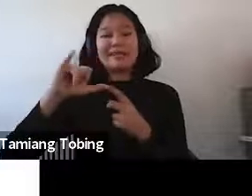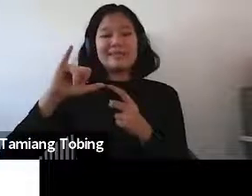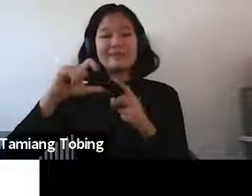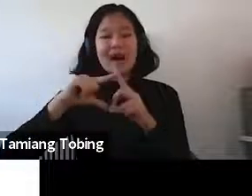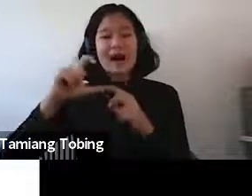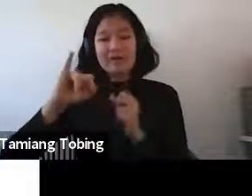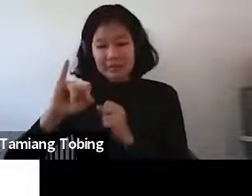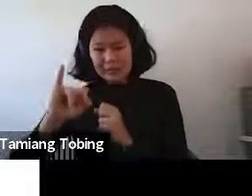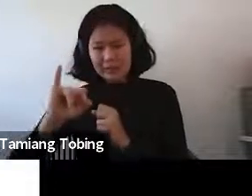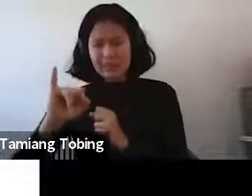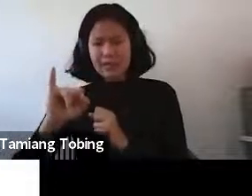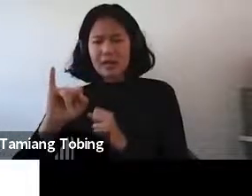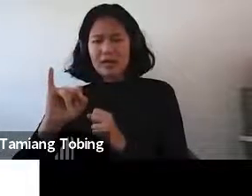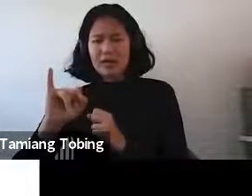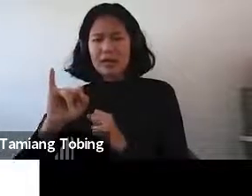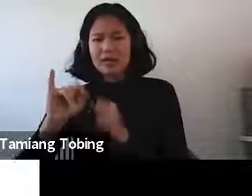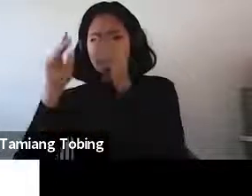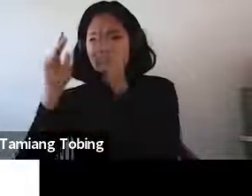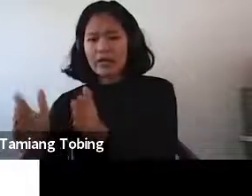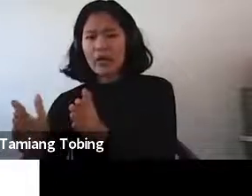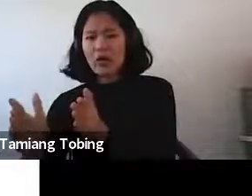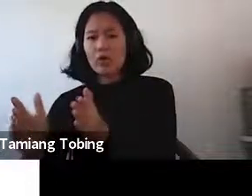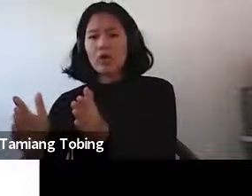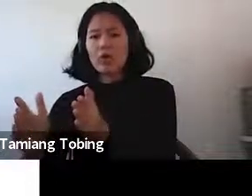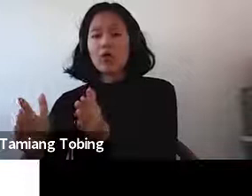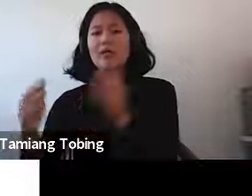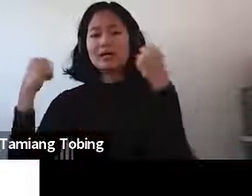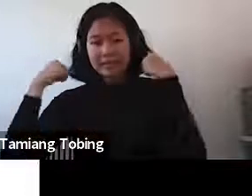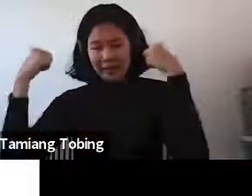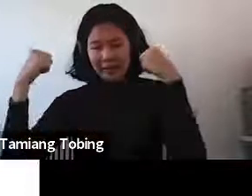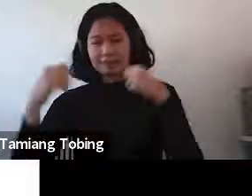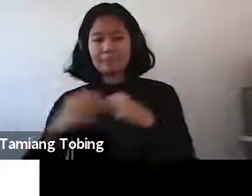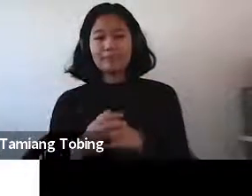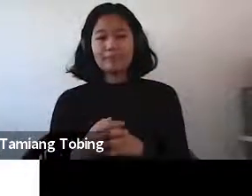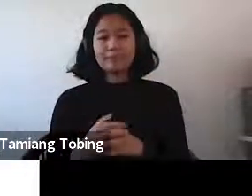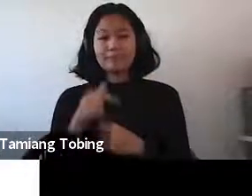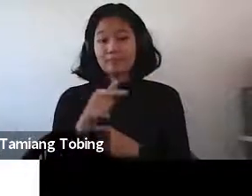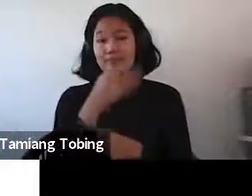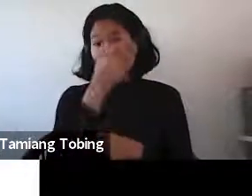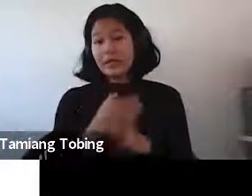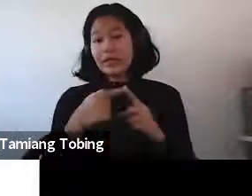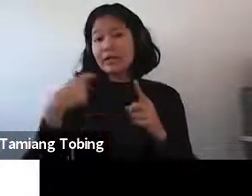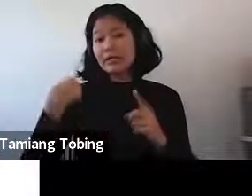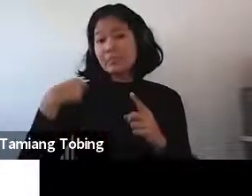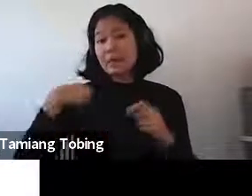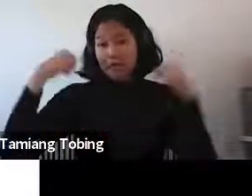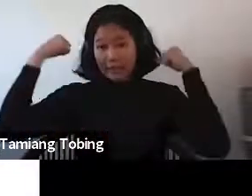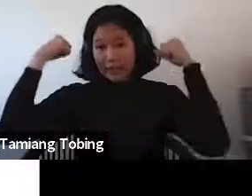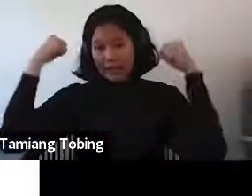feminisasi dalam sektor, di sektor kesehatan. Kalau ini data dari Kementerian Kesehatan